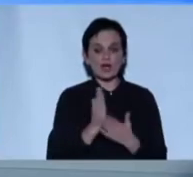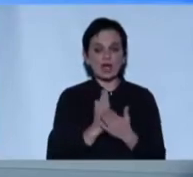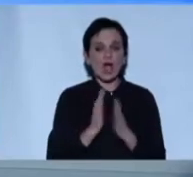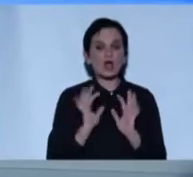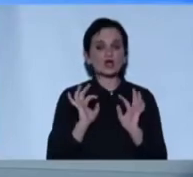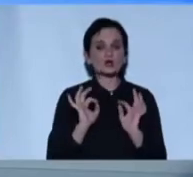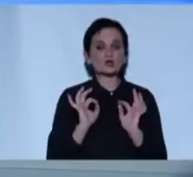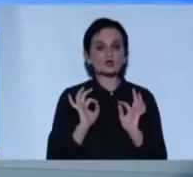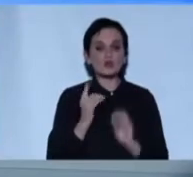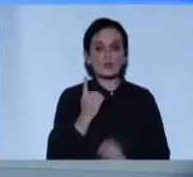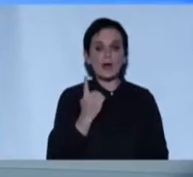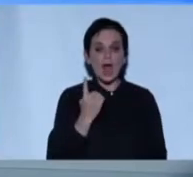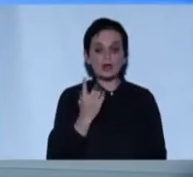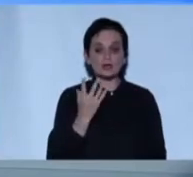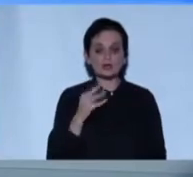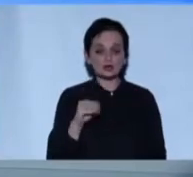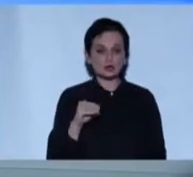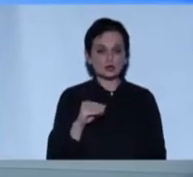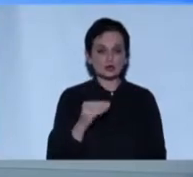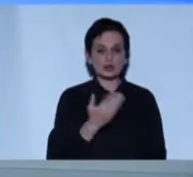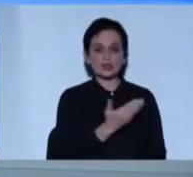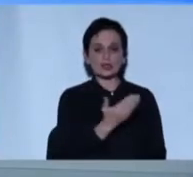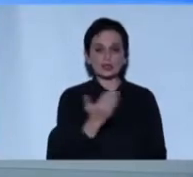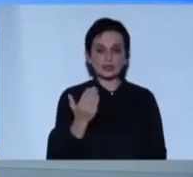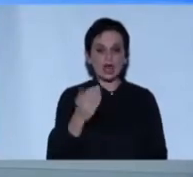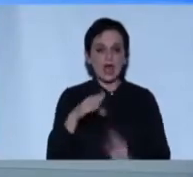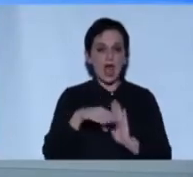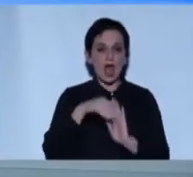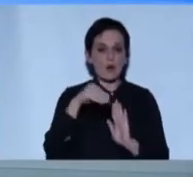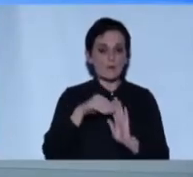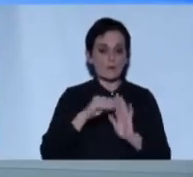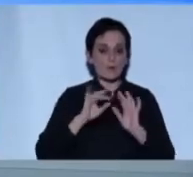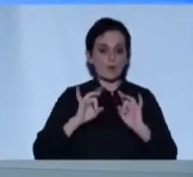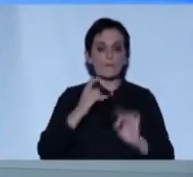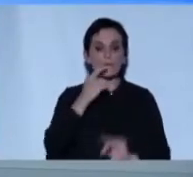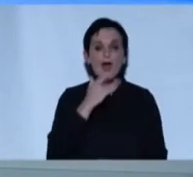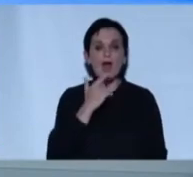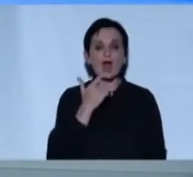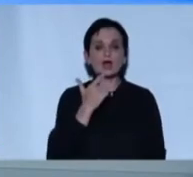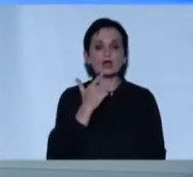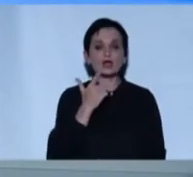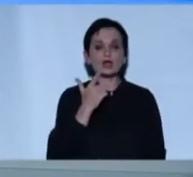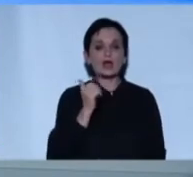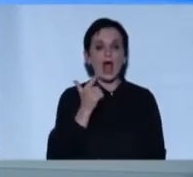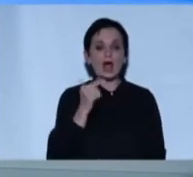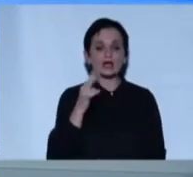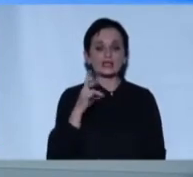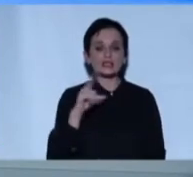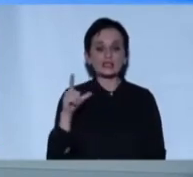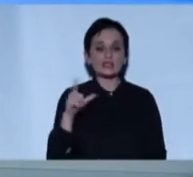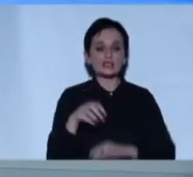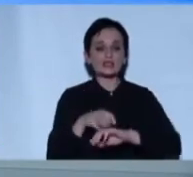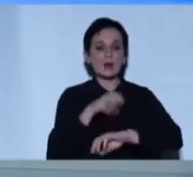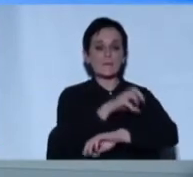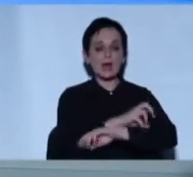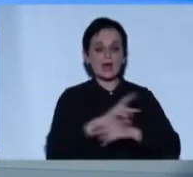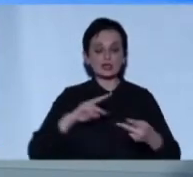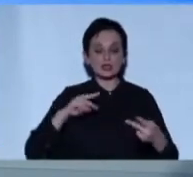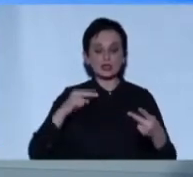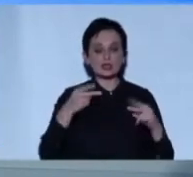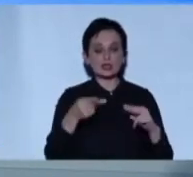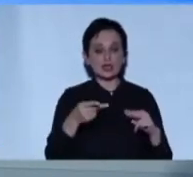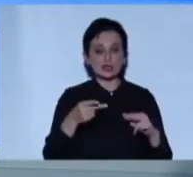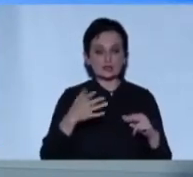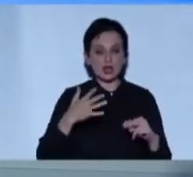ზუსტად ერთი წუთი იმისთვის, რომ მიმართოთ თქვენს ამომრჩეველს, ბატონ გიორგი, თქვენგან დავიწყოთ. გიორგი გაგნიძე, პარტია შეცვალე, საქართველოს თავმჯდომარე,